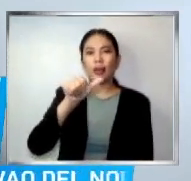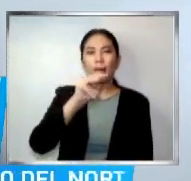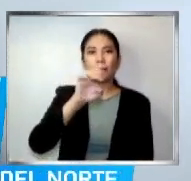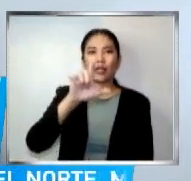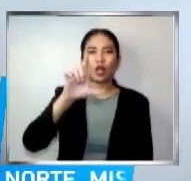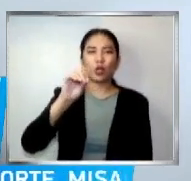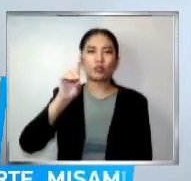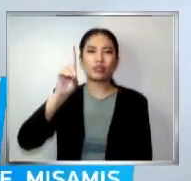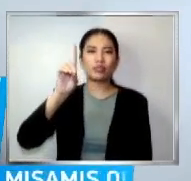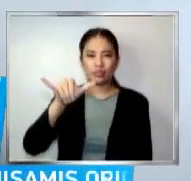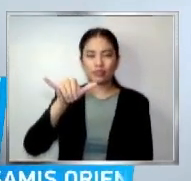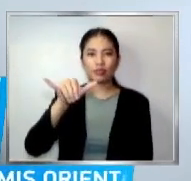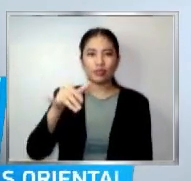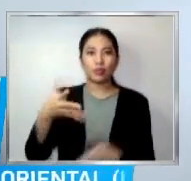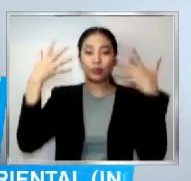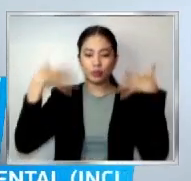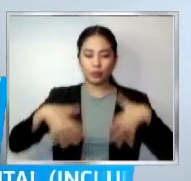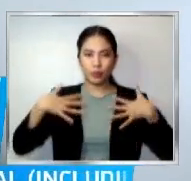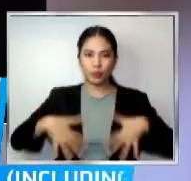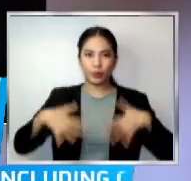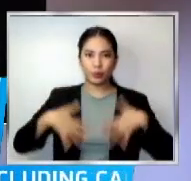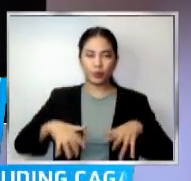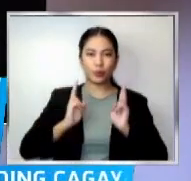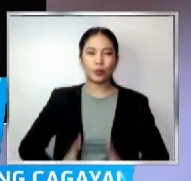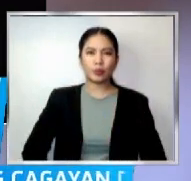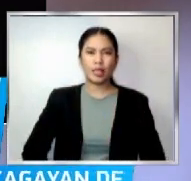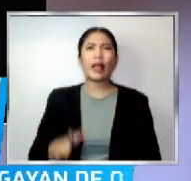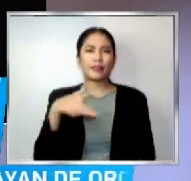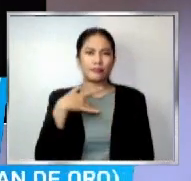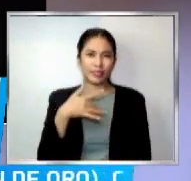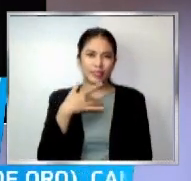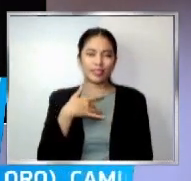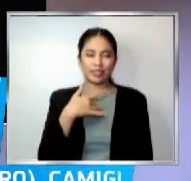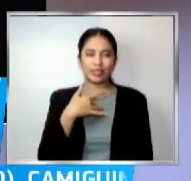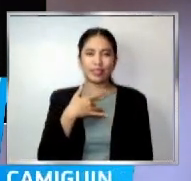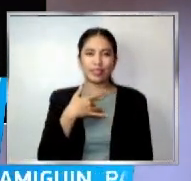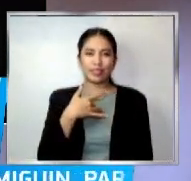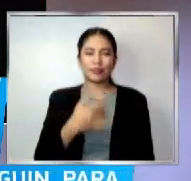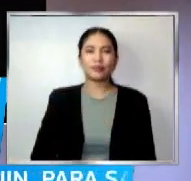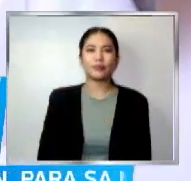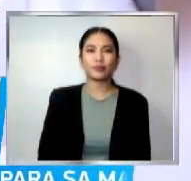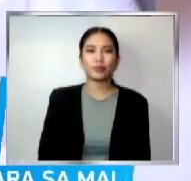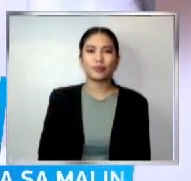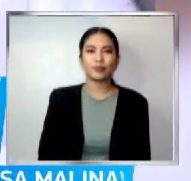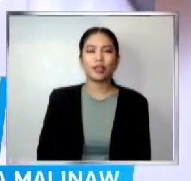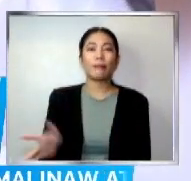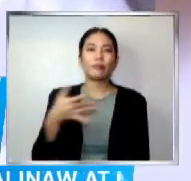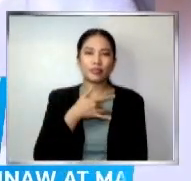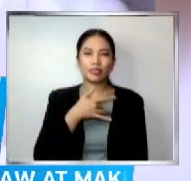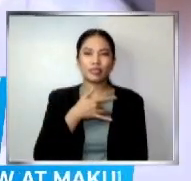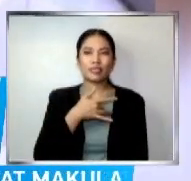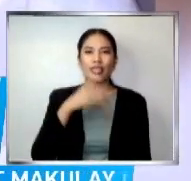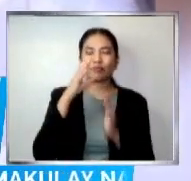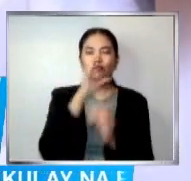Yaya uniform nito. Feel na feel ko po siya. Feel na feel ko si Yaya Melody. Siya yung nag-i-inspire